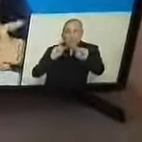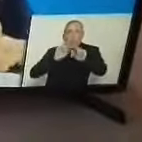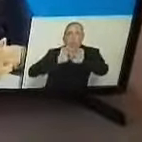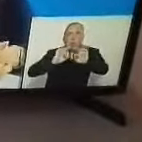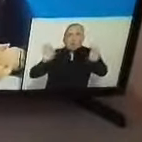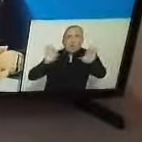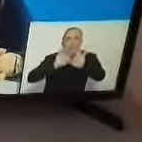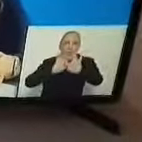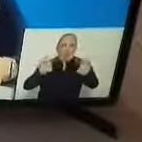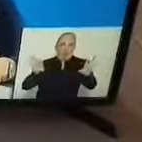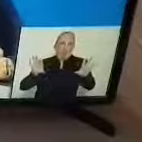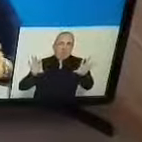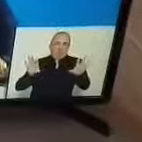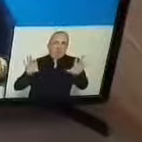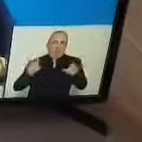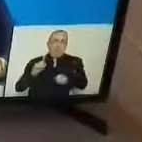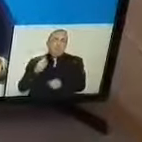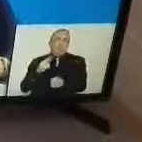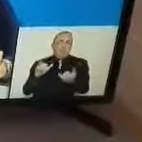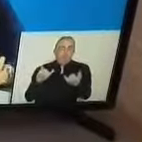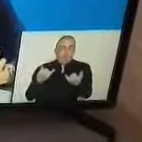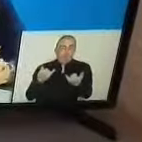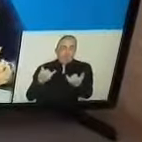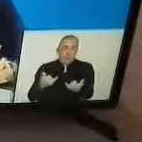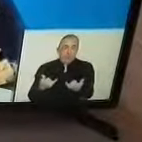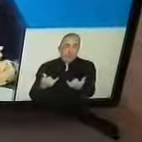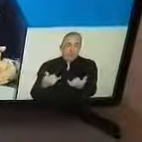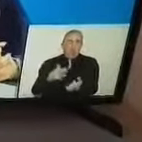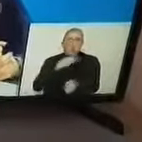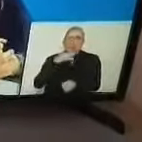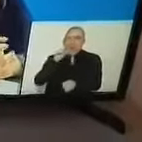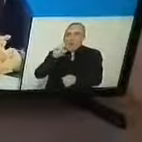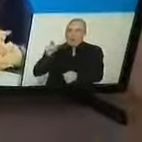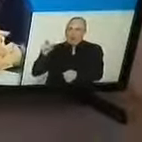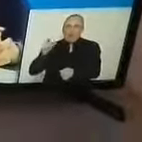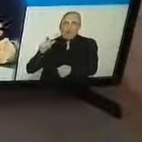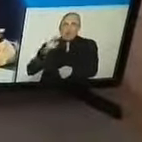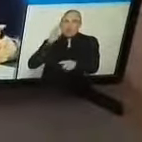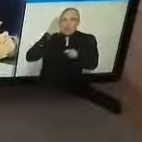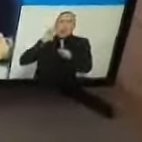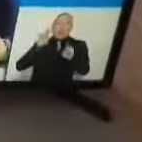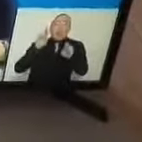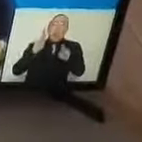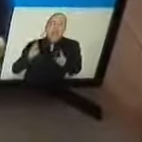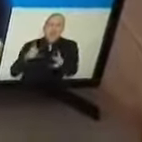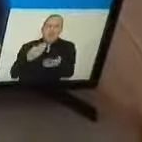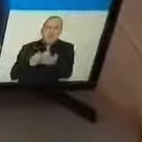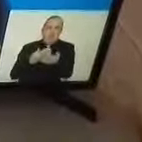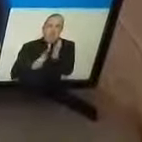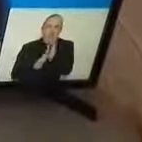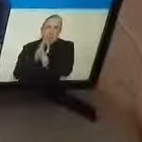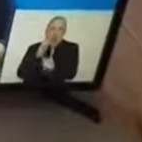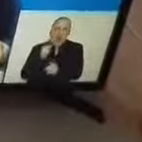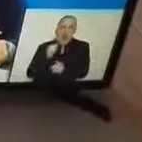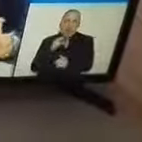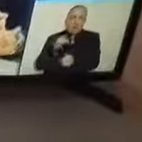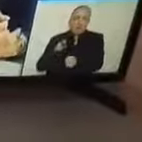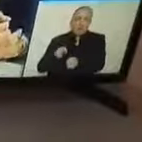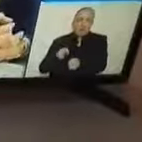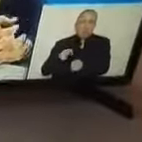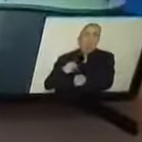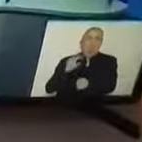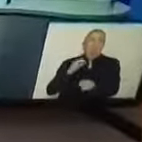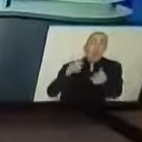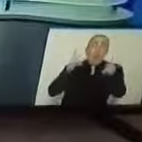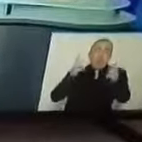просвітницько-інформаційних. Тому що сьогодні багато мешканців нашого міста навіть не знають, як виглядає та амброзія. Але